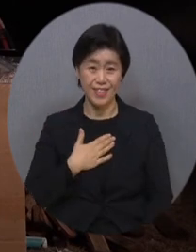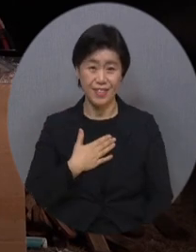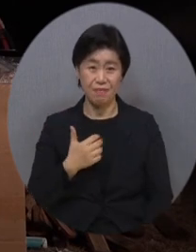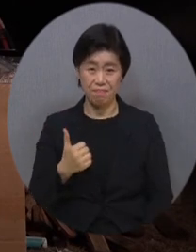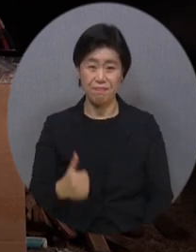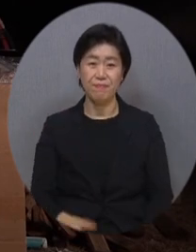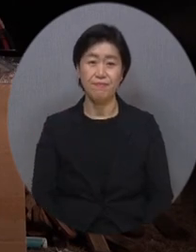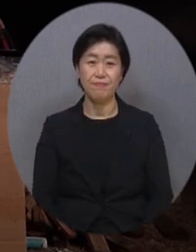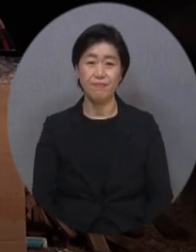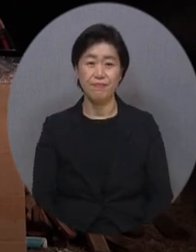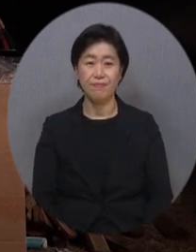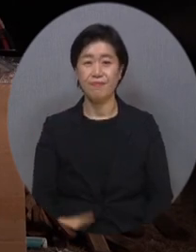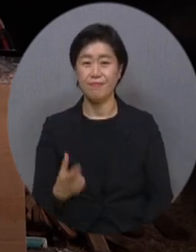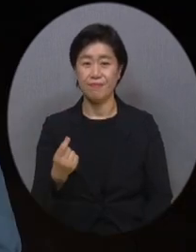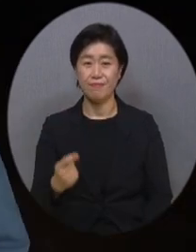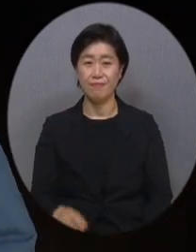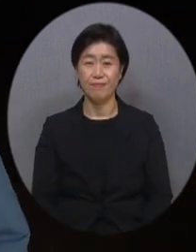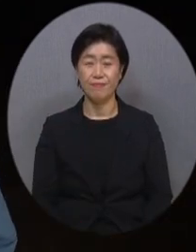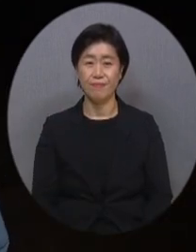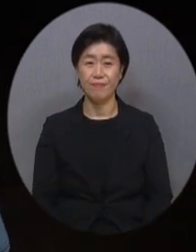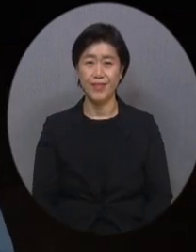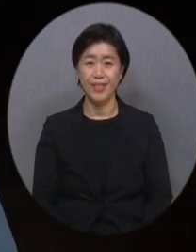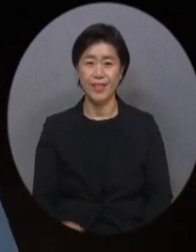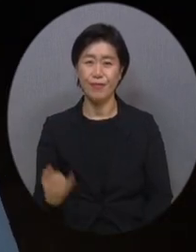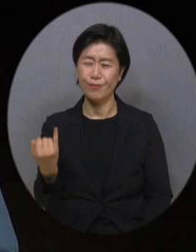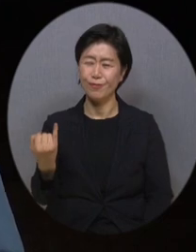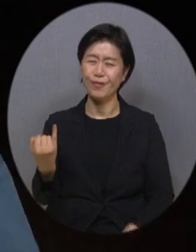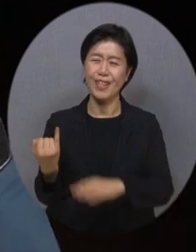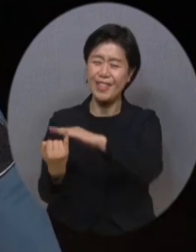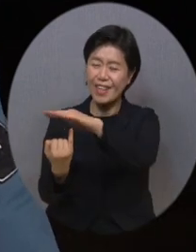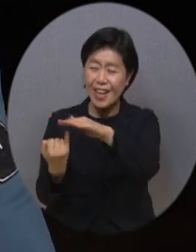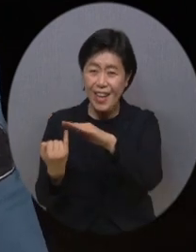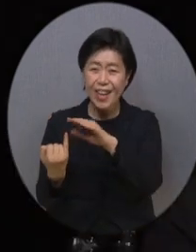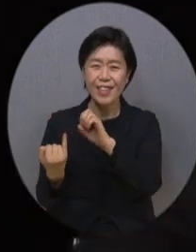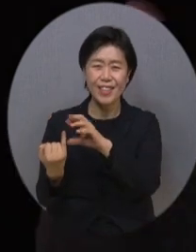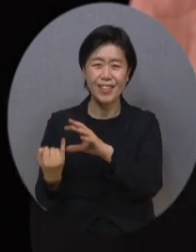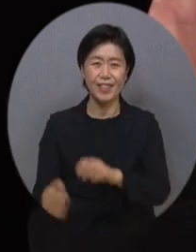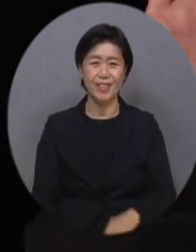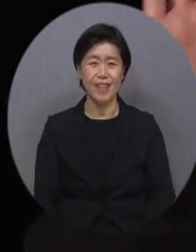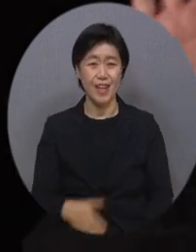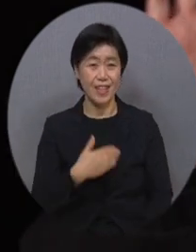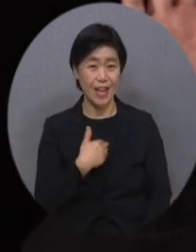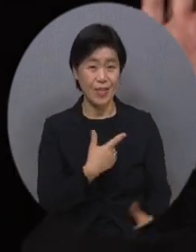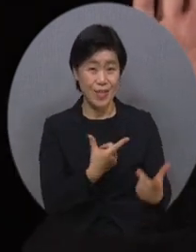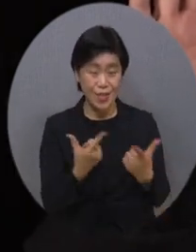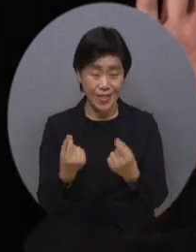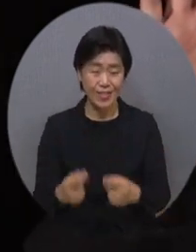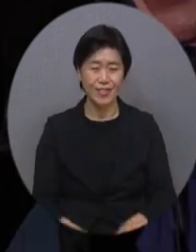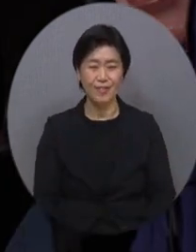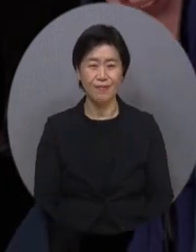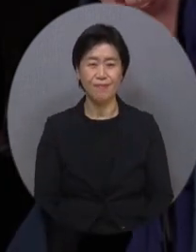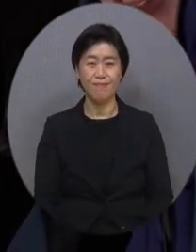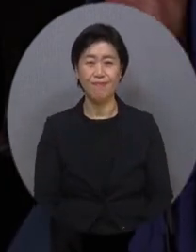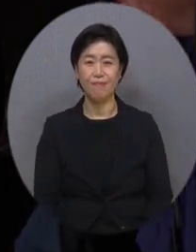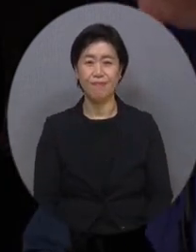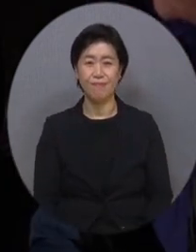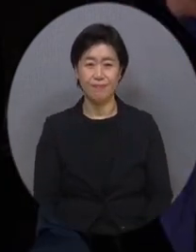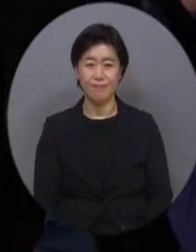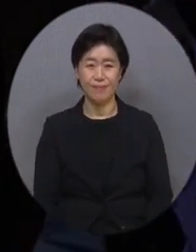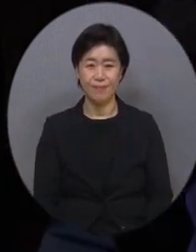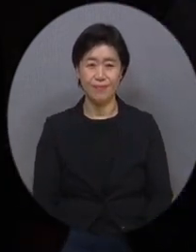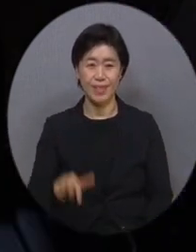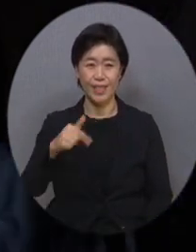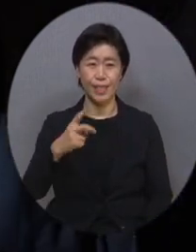노후대책이. 노후대책은 하네요. 저기, 문희 씨 사랑해요. 나도 사랑해. 은주 씨.